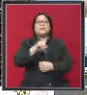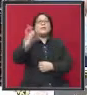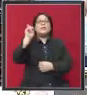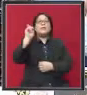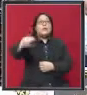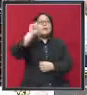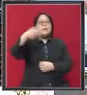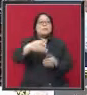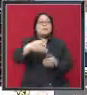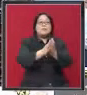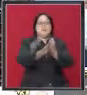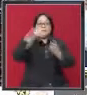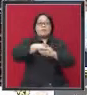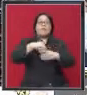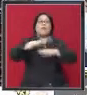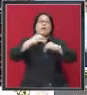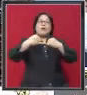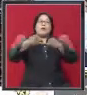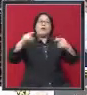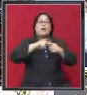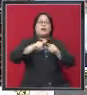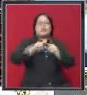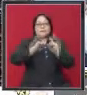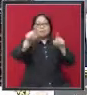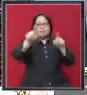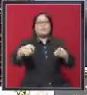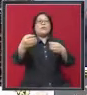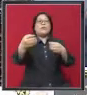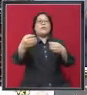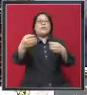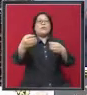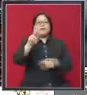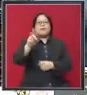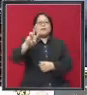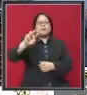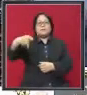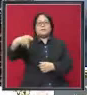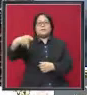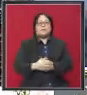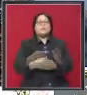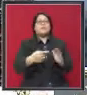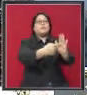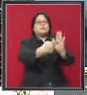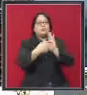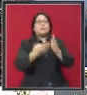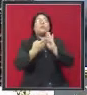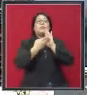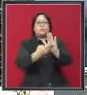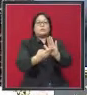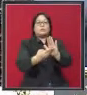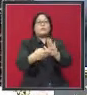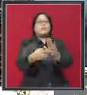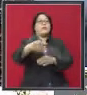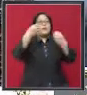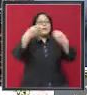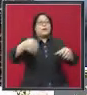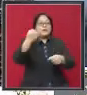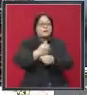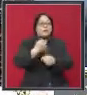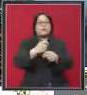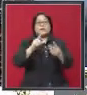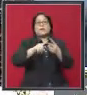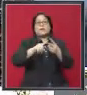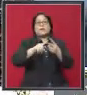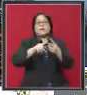Perlu memohon di dalam talian atau hadir di mana-mana pejabat KWSP. Tunjukkan sahaja bukti mengenai kehilangan